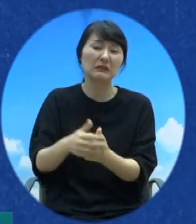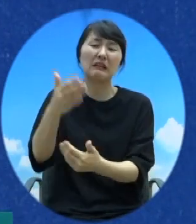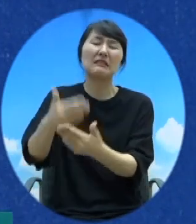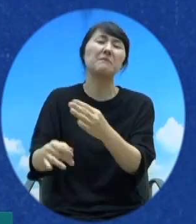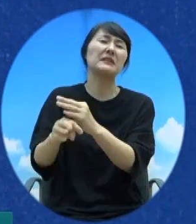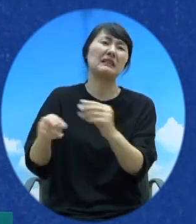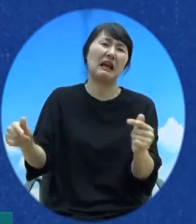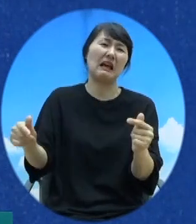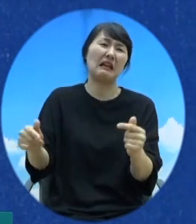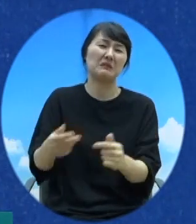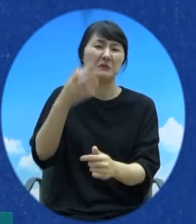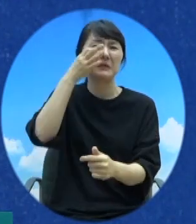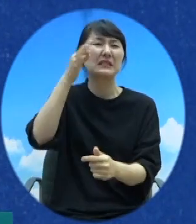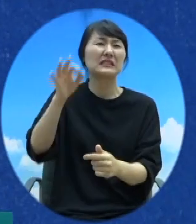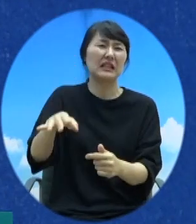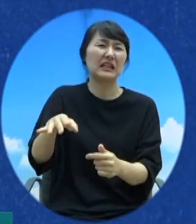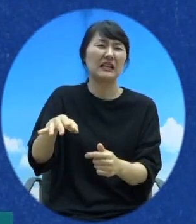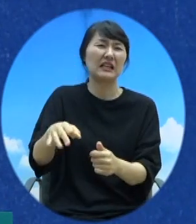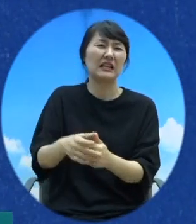땅이나 혹은